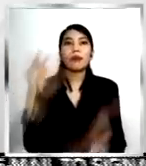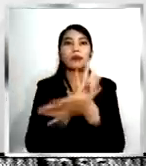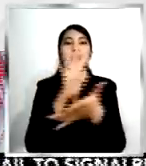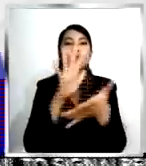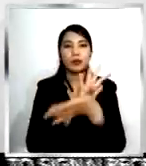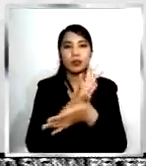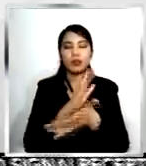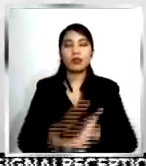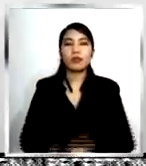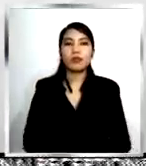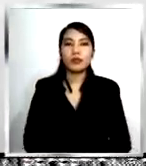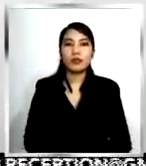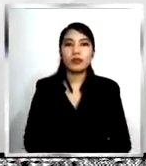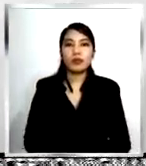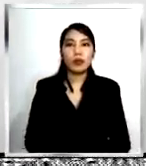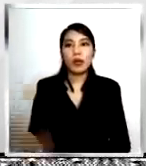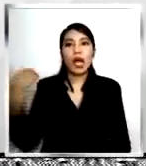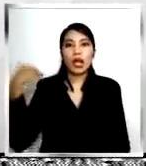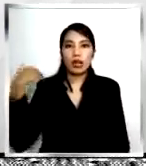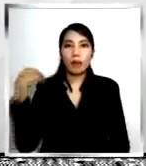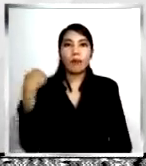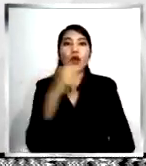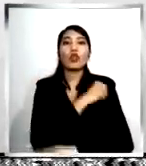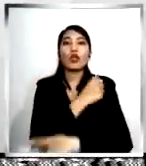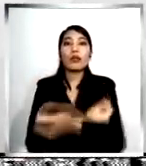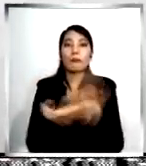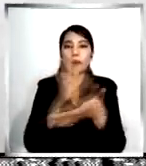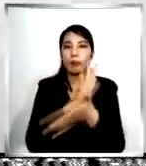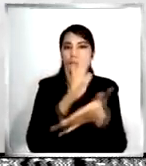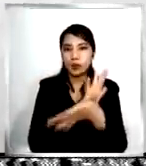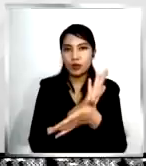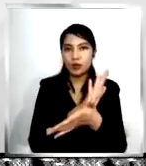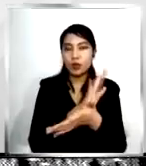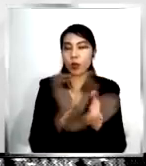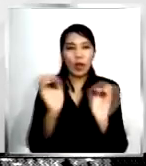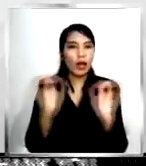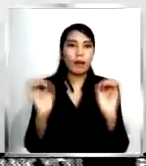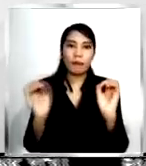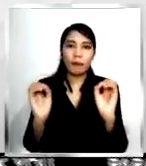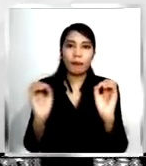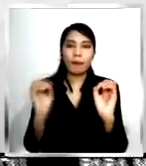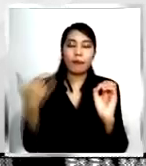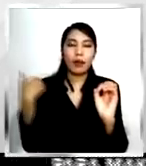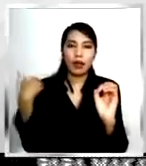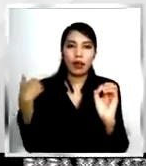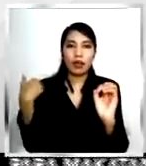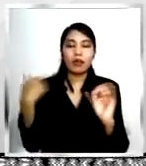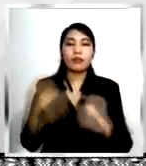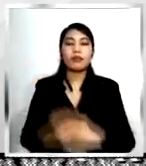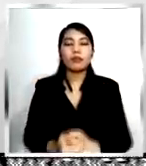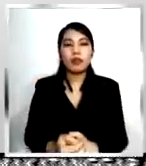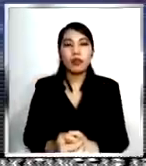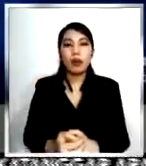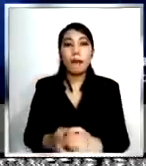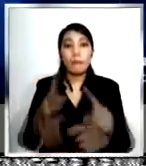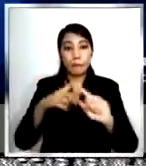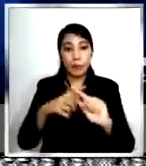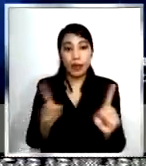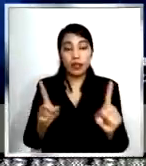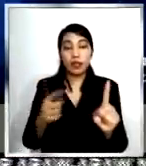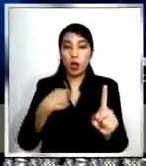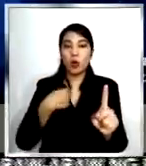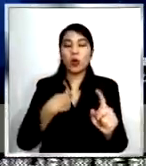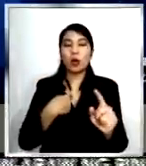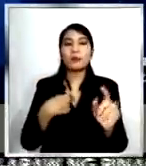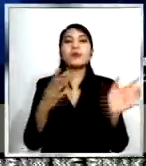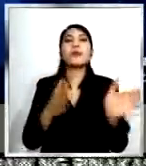the appointment papers at the meantime. Wala pa akong papel, but even this early, I'm already preparing myself. Does he have an